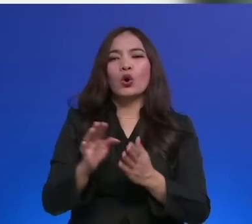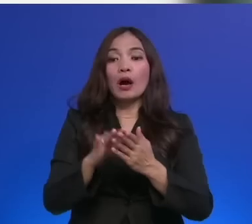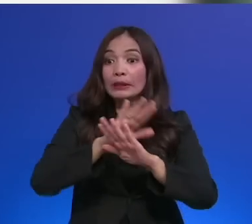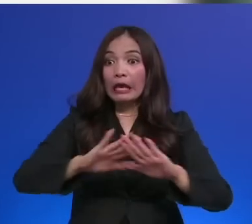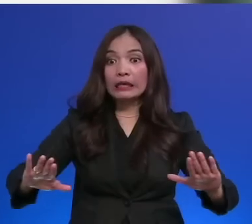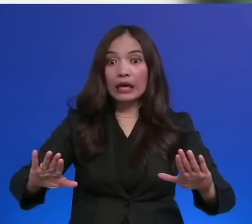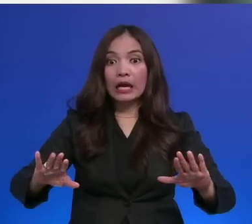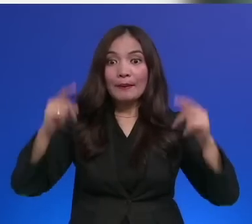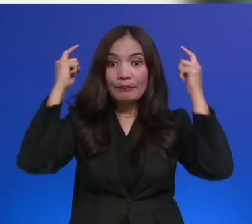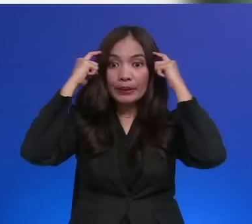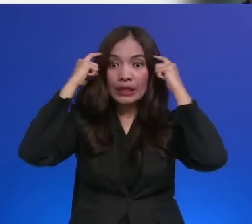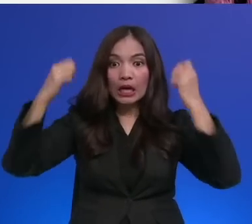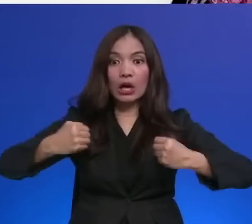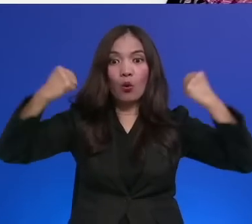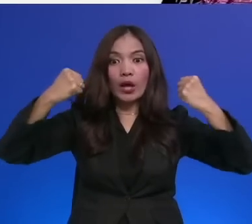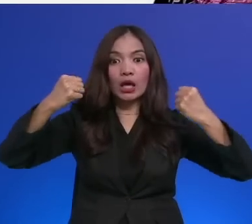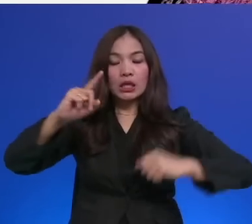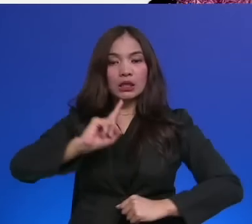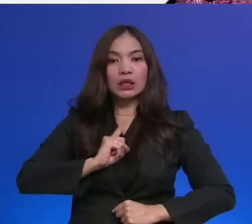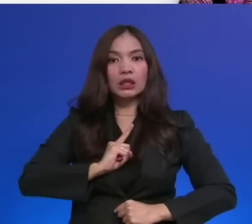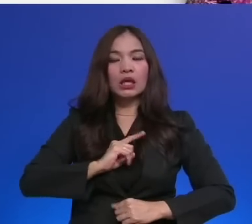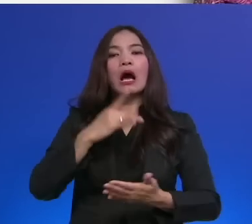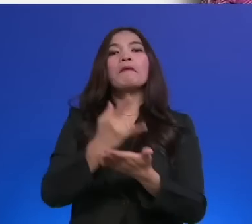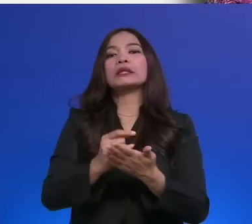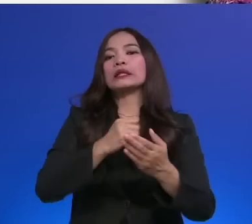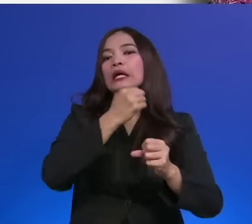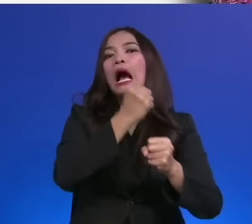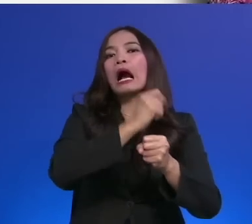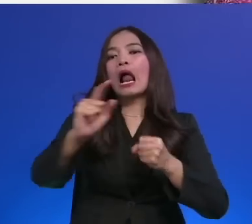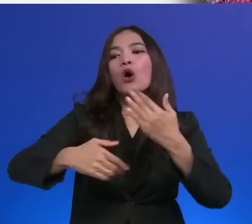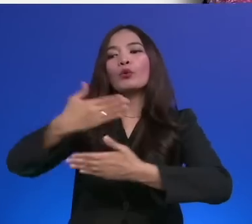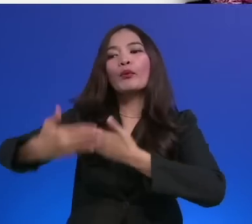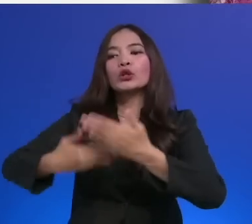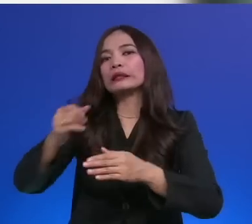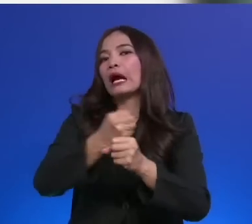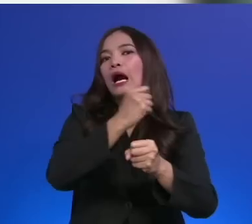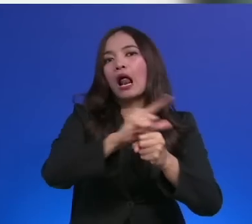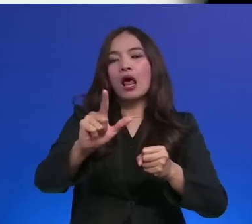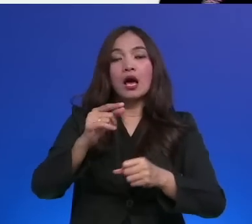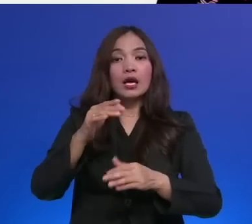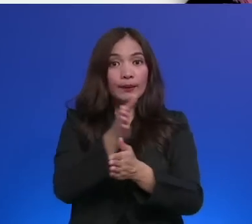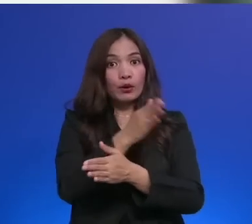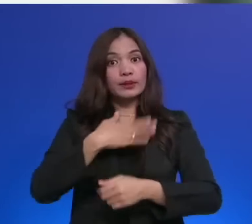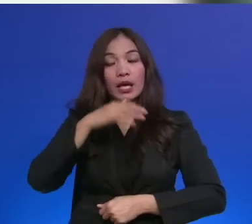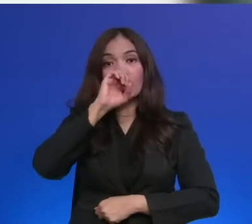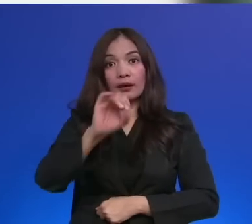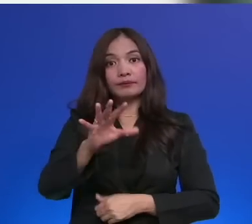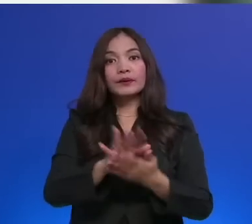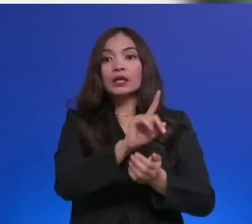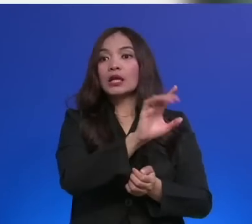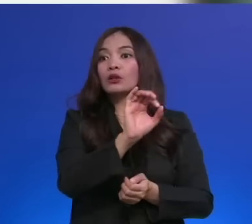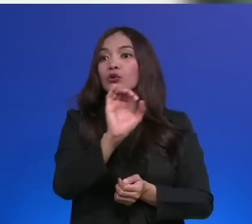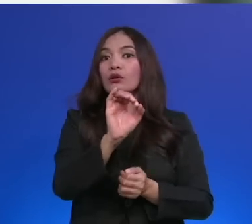dengan pikirannya sendiri, dia gagal diproses. Tadi sudah saya katakan dari 100 masalah